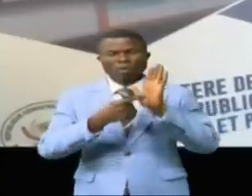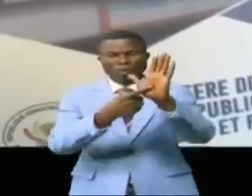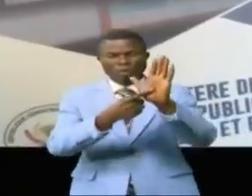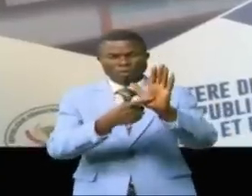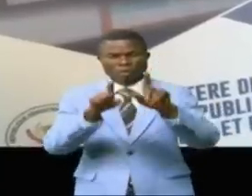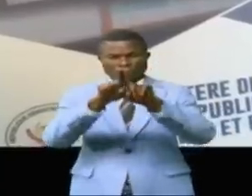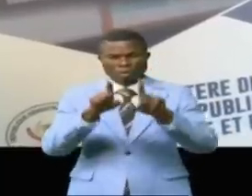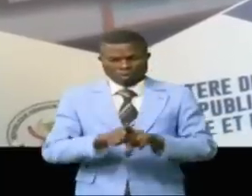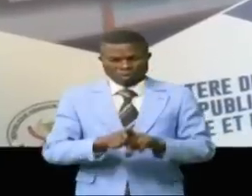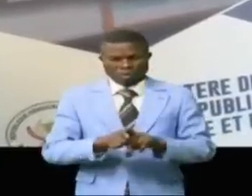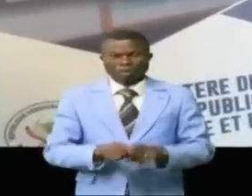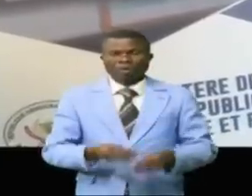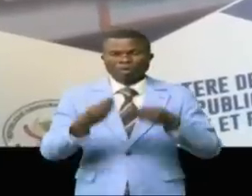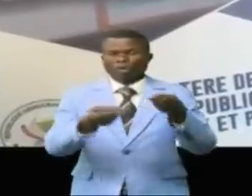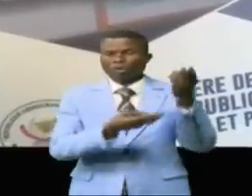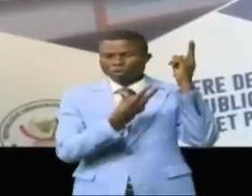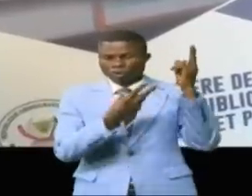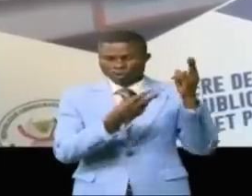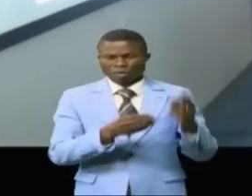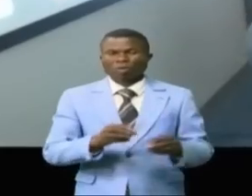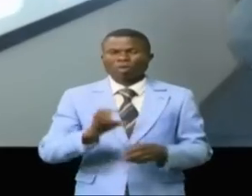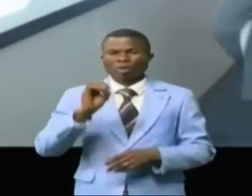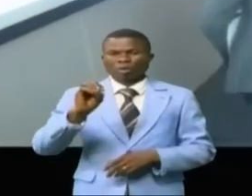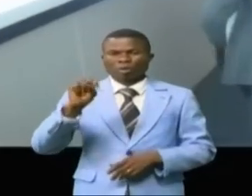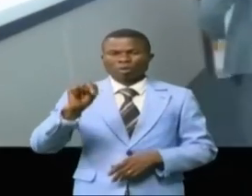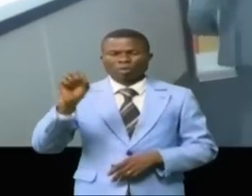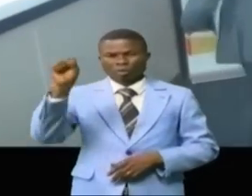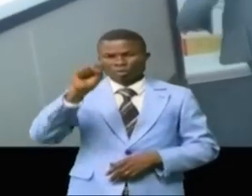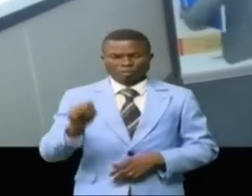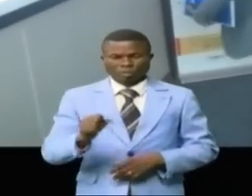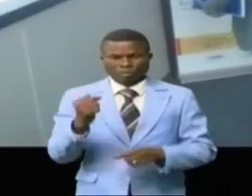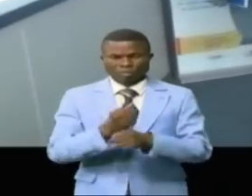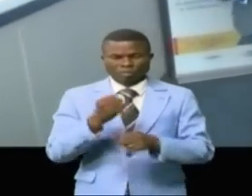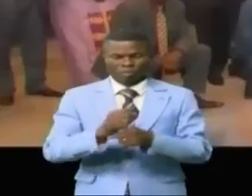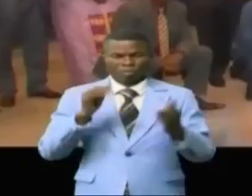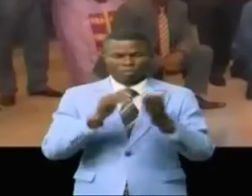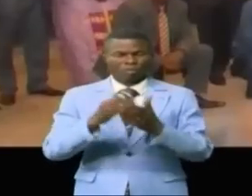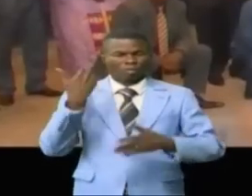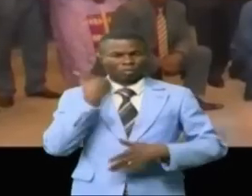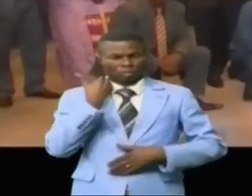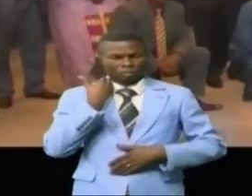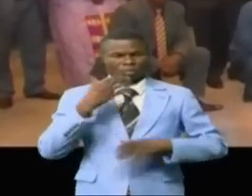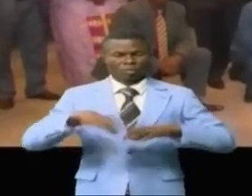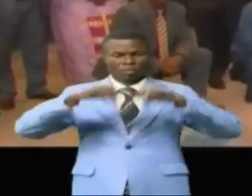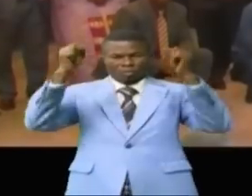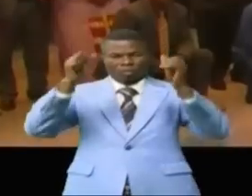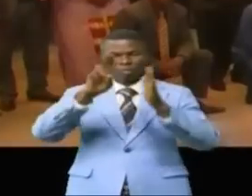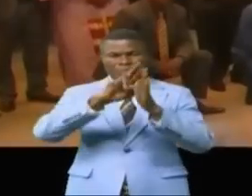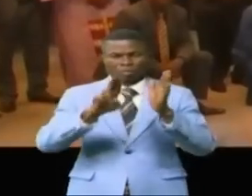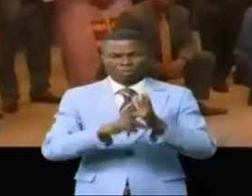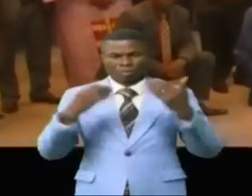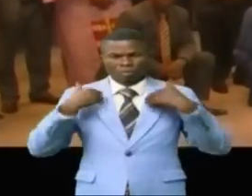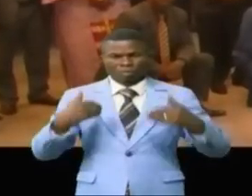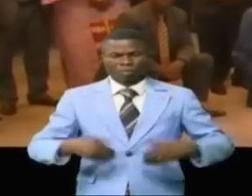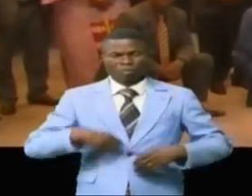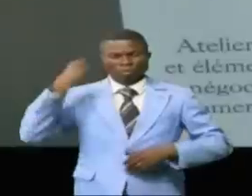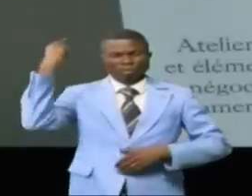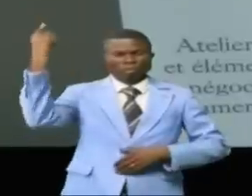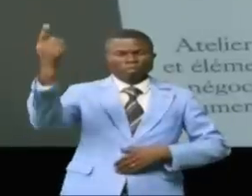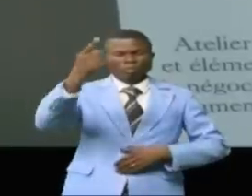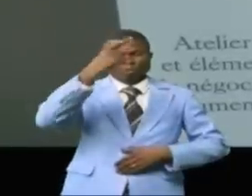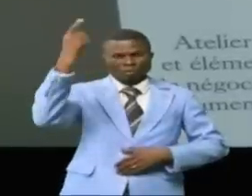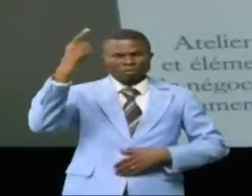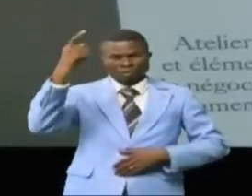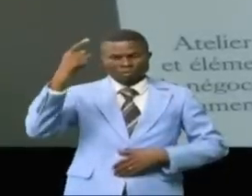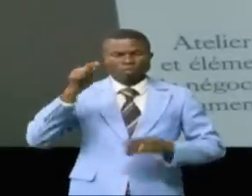et nous les faire valoir à l'Organisation mondiale. Ces travaux sur les pandémies et amendements du règlement sanitaire international ont